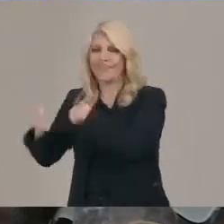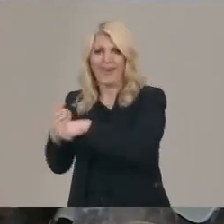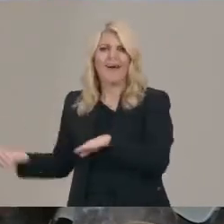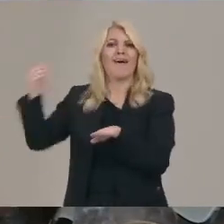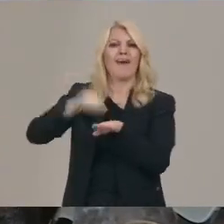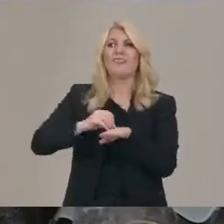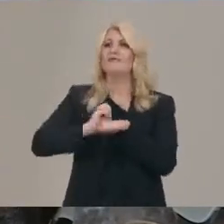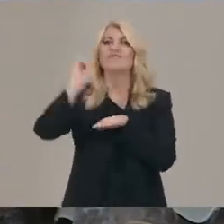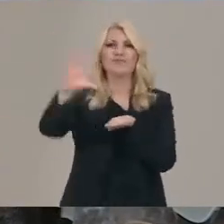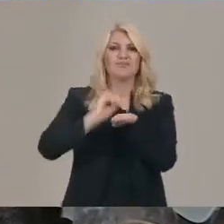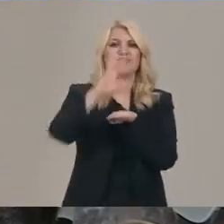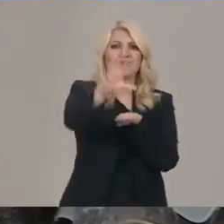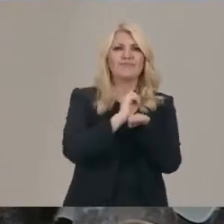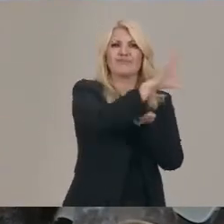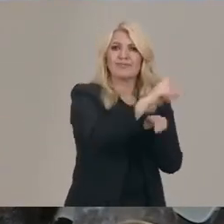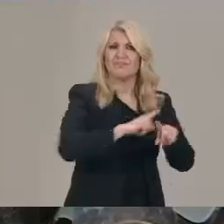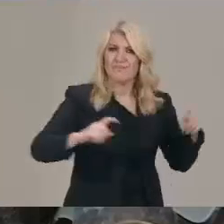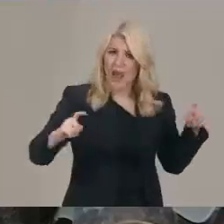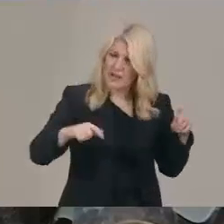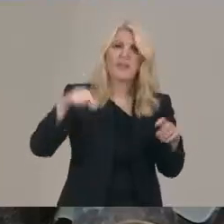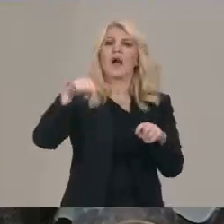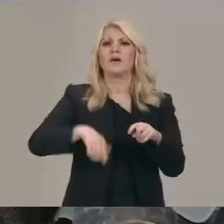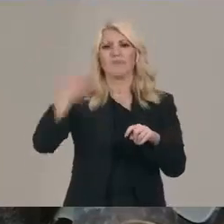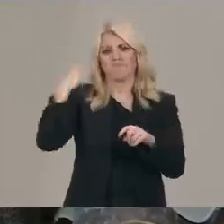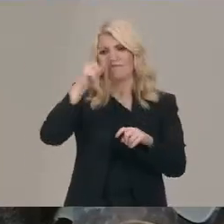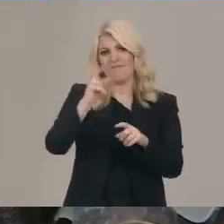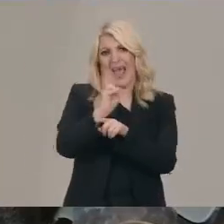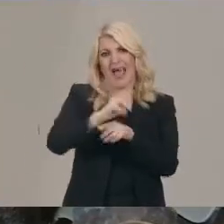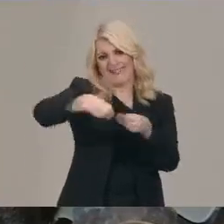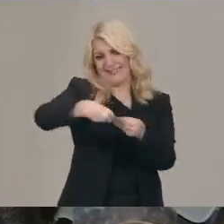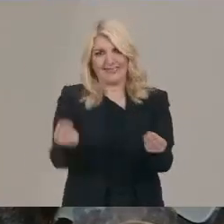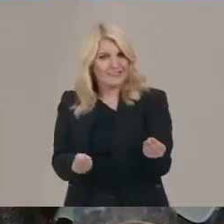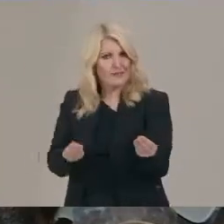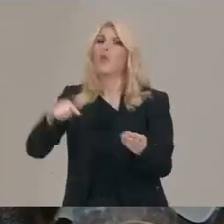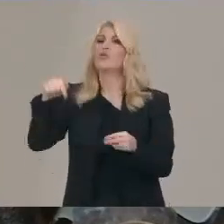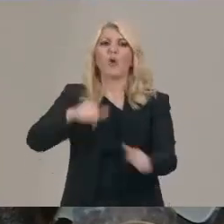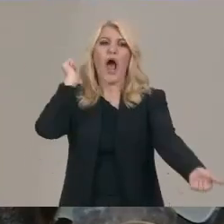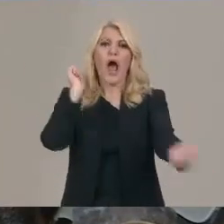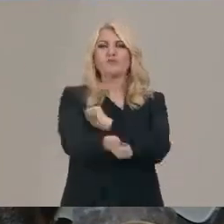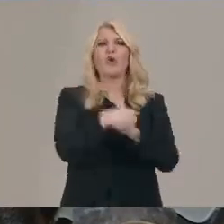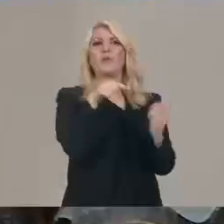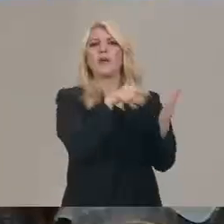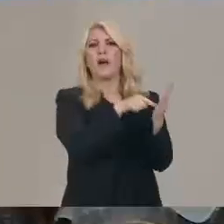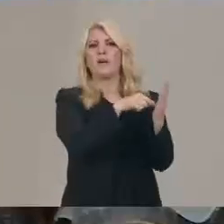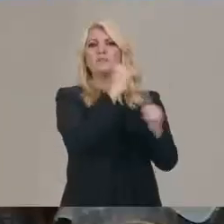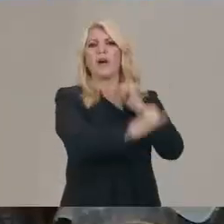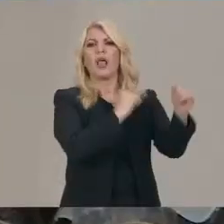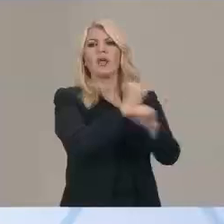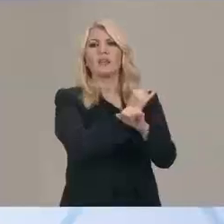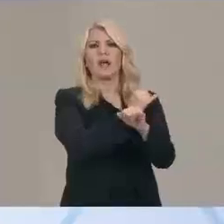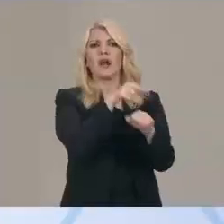παραστατικά διακίνησης εμπορευμάτων και να διαβιβάζουν τα δεδομένα τους στην ψηφιακή